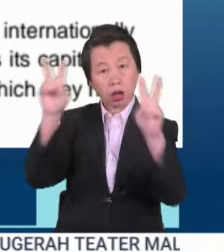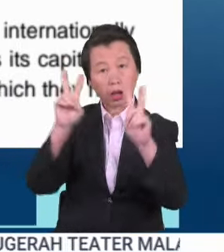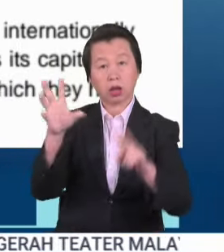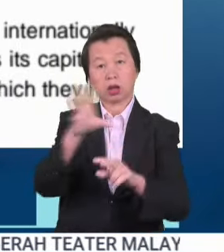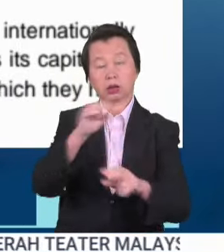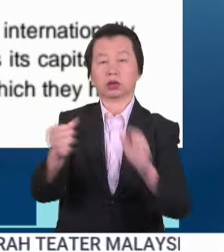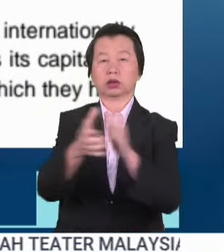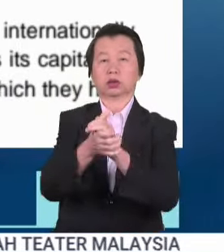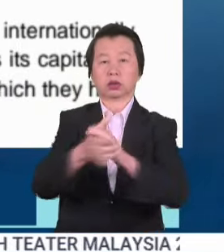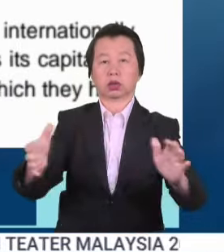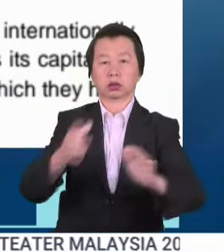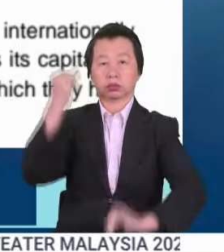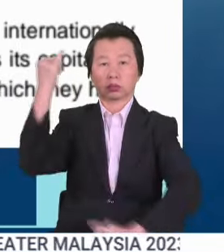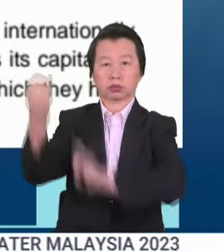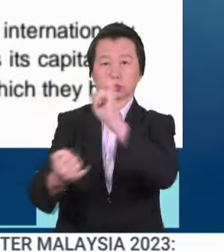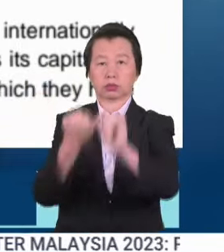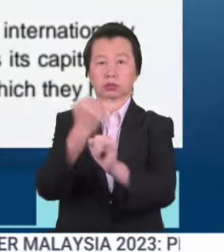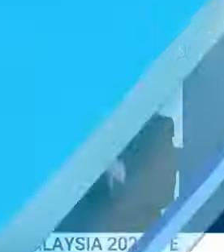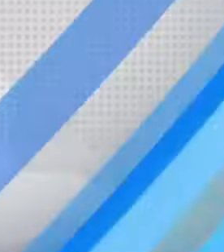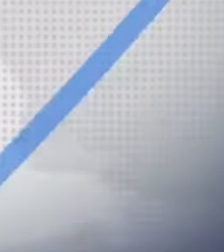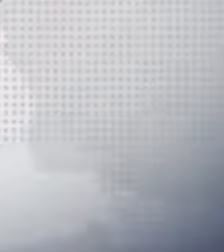dan keselamatan antarabangsa.